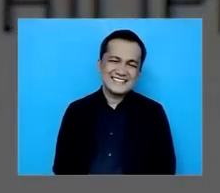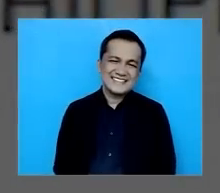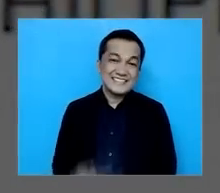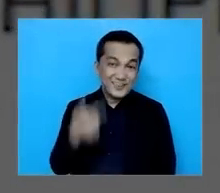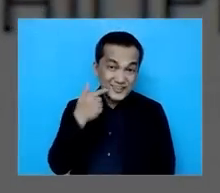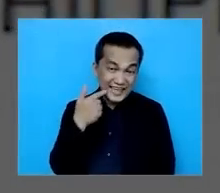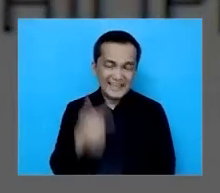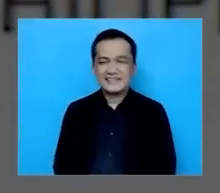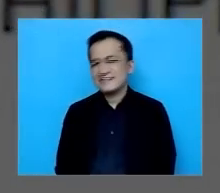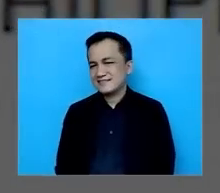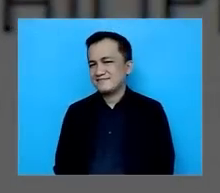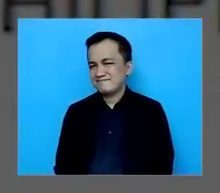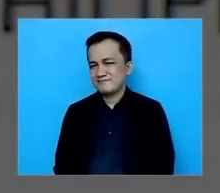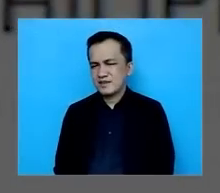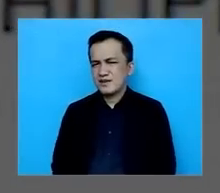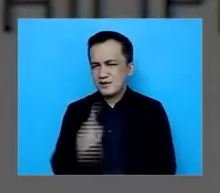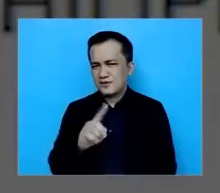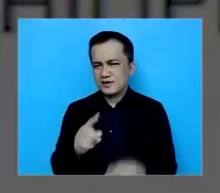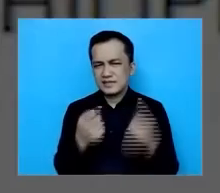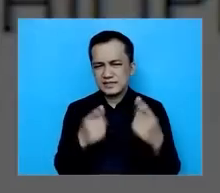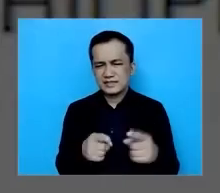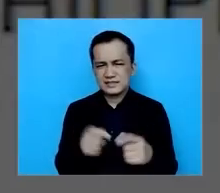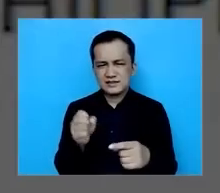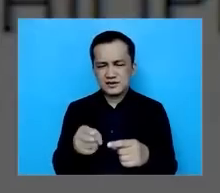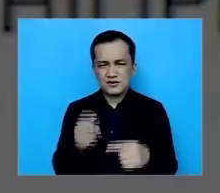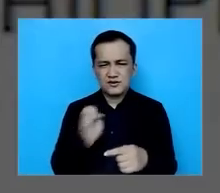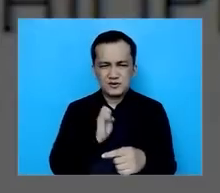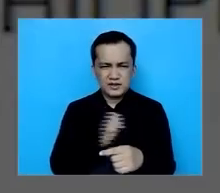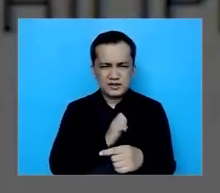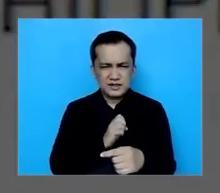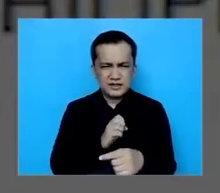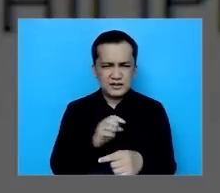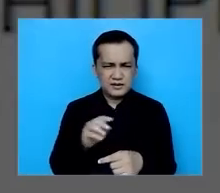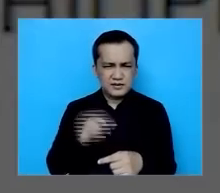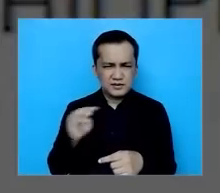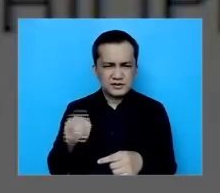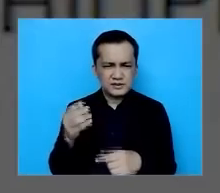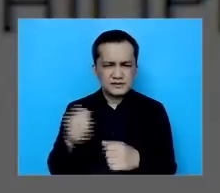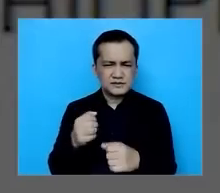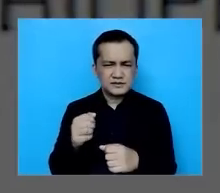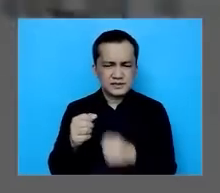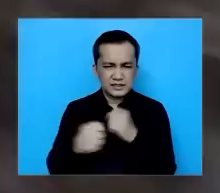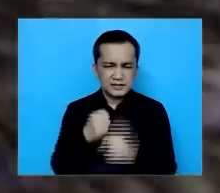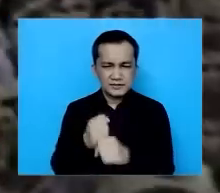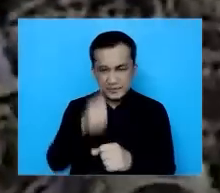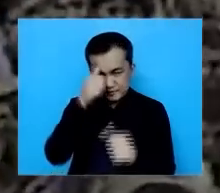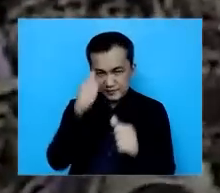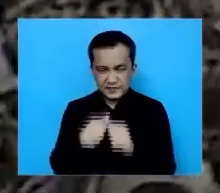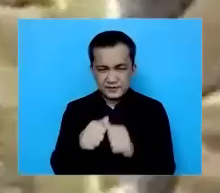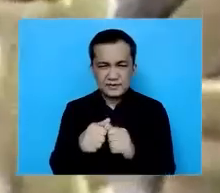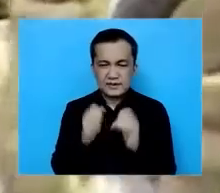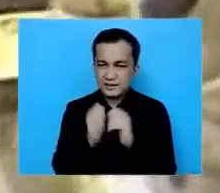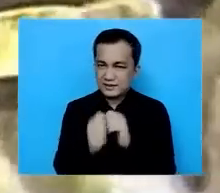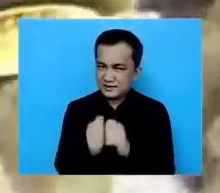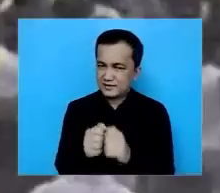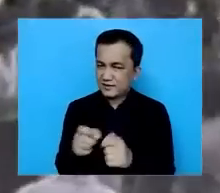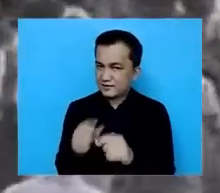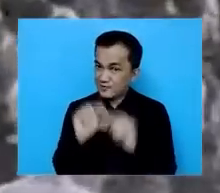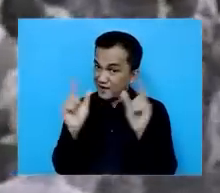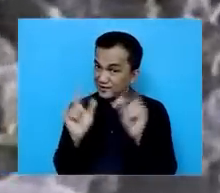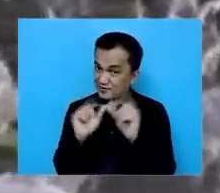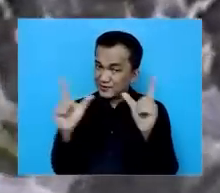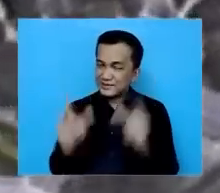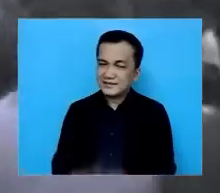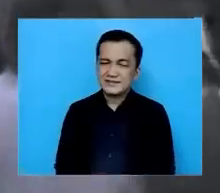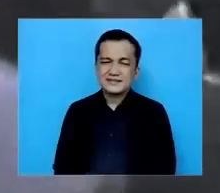sa ahensyang inatasan sa visa ng executive order na manguna sa taunang pagunita ng EDSA? Aba, surprise, surprise! Ang